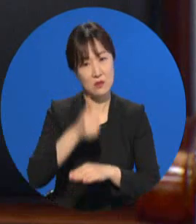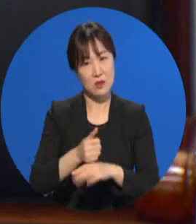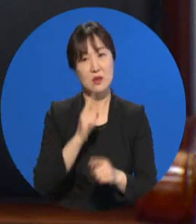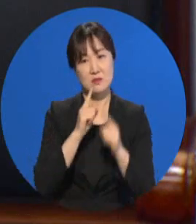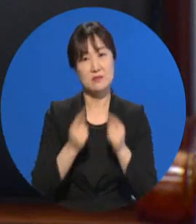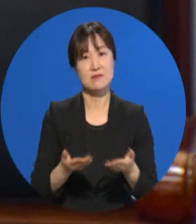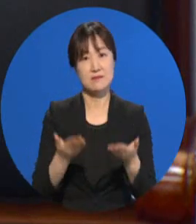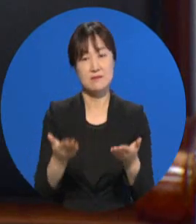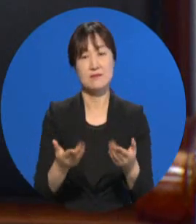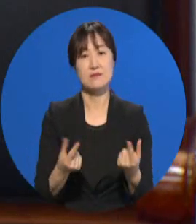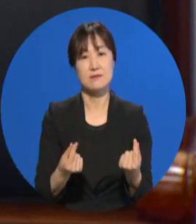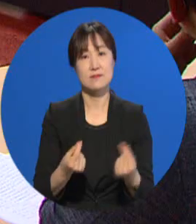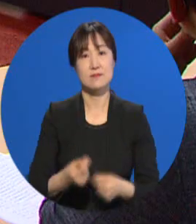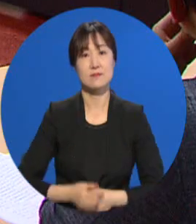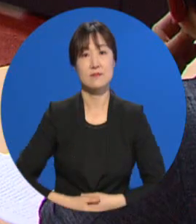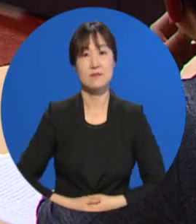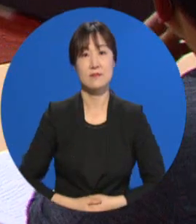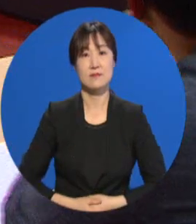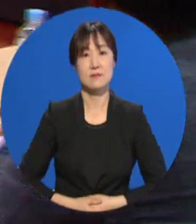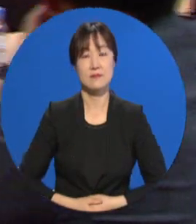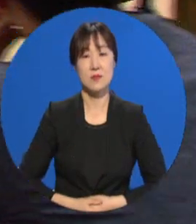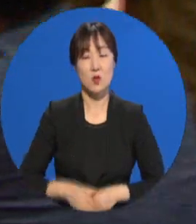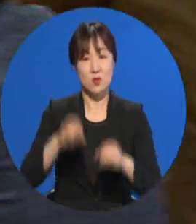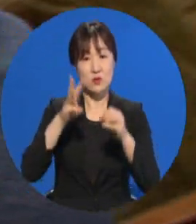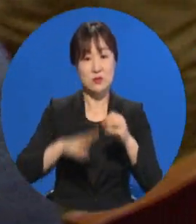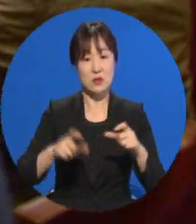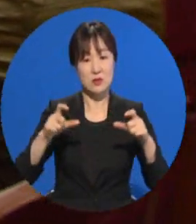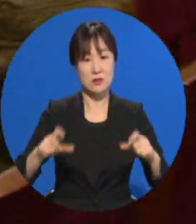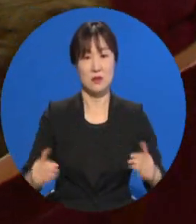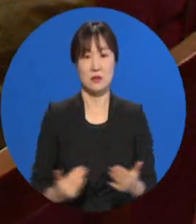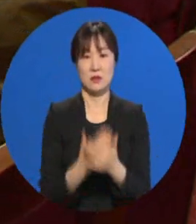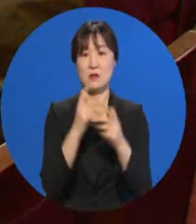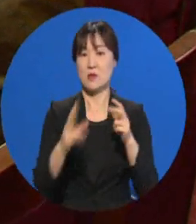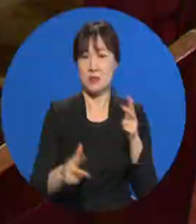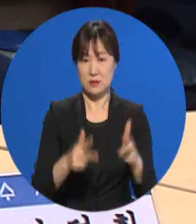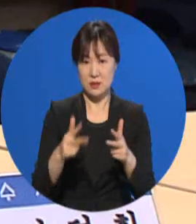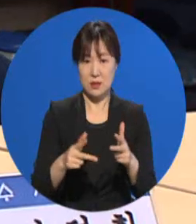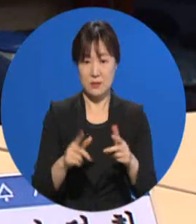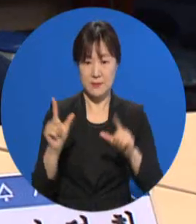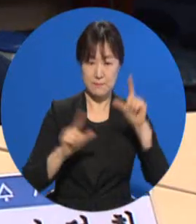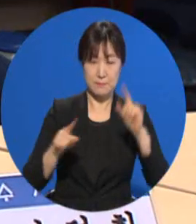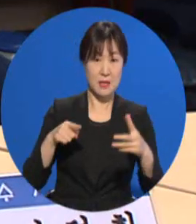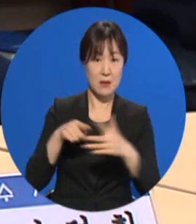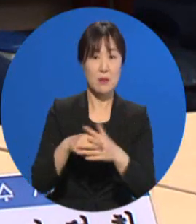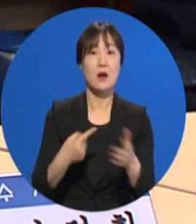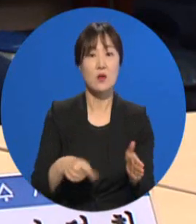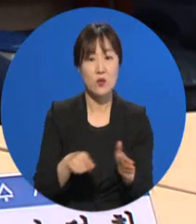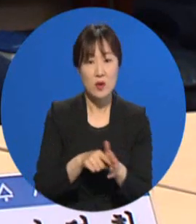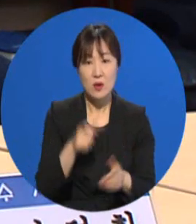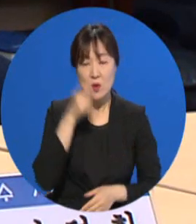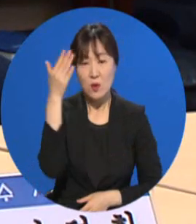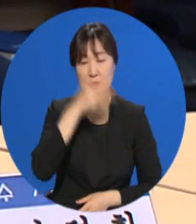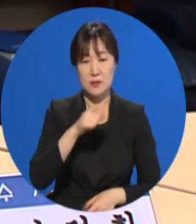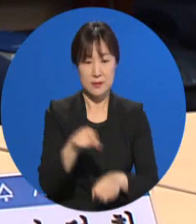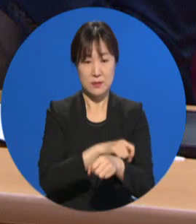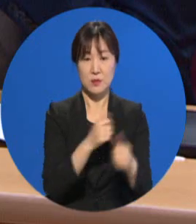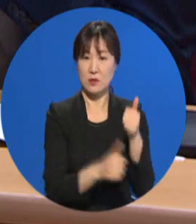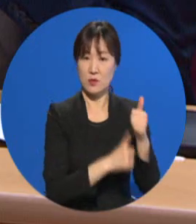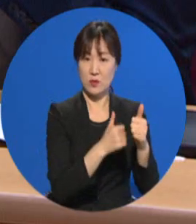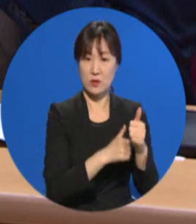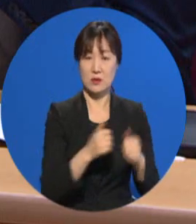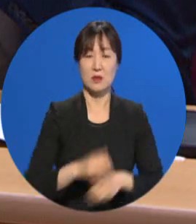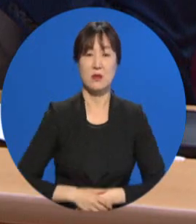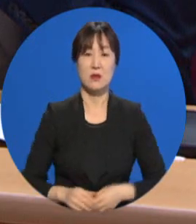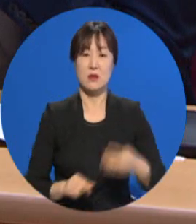결과로 좀 말씀을. 웅천 택지개발 사업의 실태 파악을 위한 여수시 의회 특별조사위원회는 다음 달